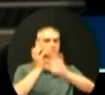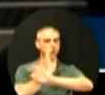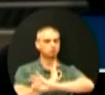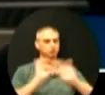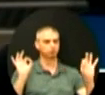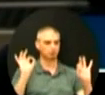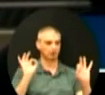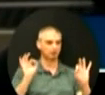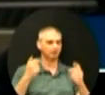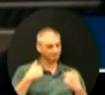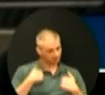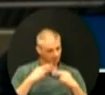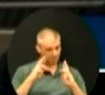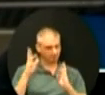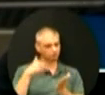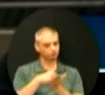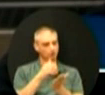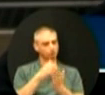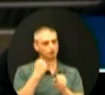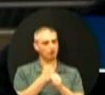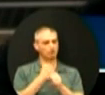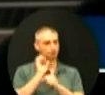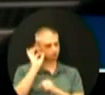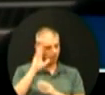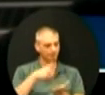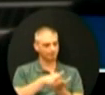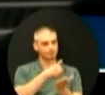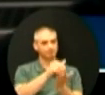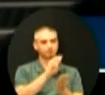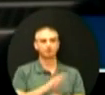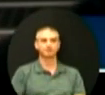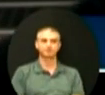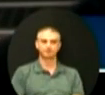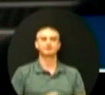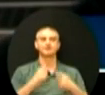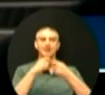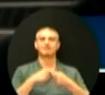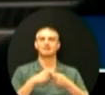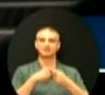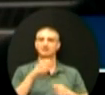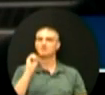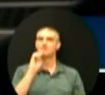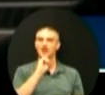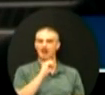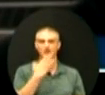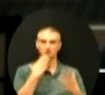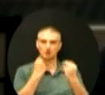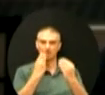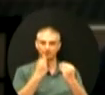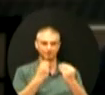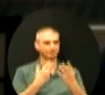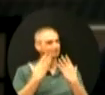מצוין, ואני מקווה שהוא ימשיך לעשות את עבודתו גם בהמשך. חברת הכנסת מרב מיכאלי, תודה רבה לך. תודה לך, אורית.